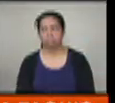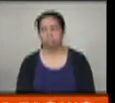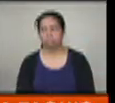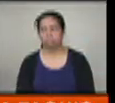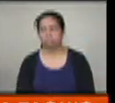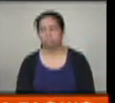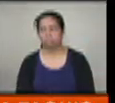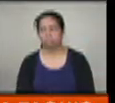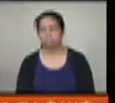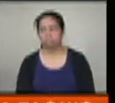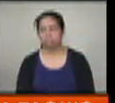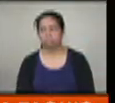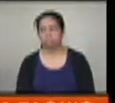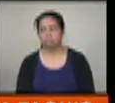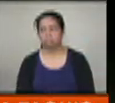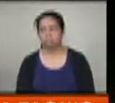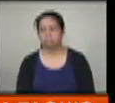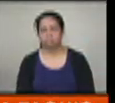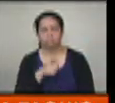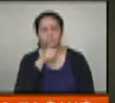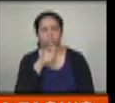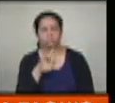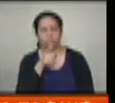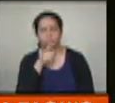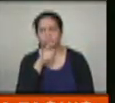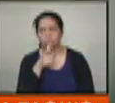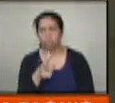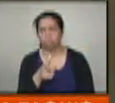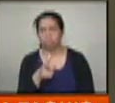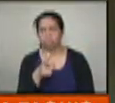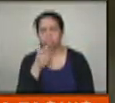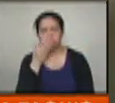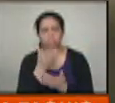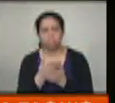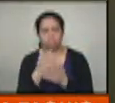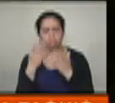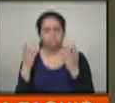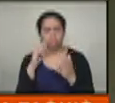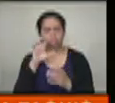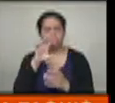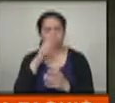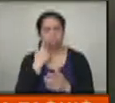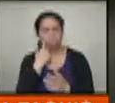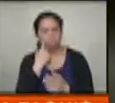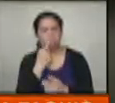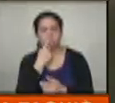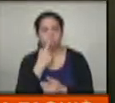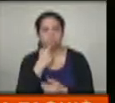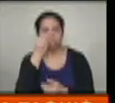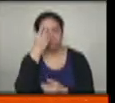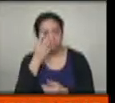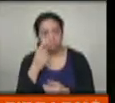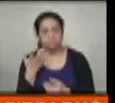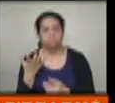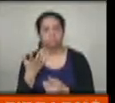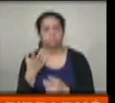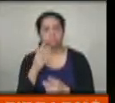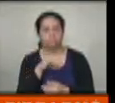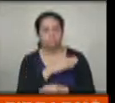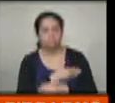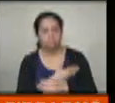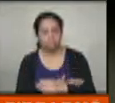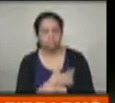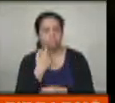kayo? Sino ka ba? Karating lang po. Sino ka? Kanya pa ako sinisiwan kanina. Ang sinabi ko po sa inyo, yung bata